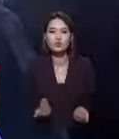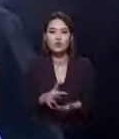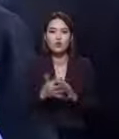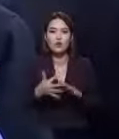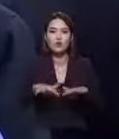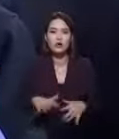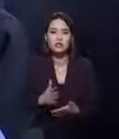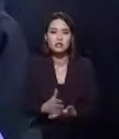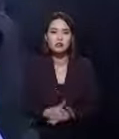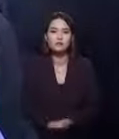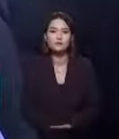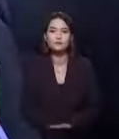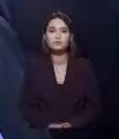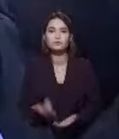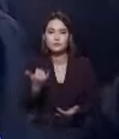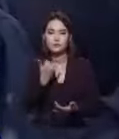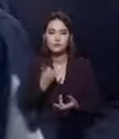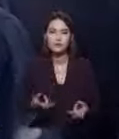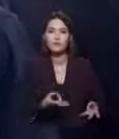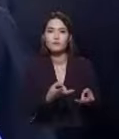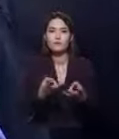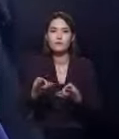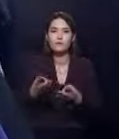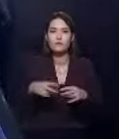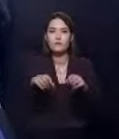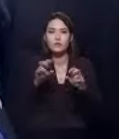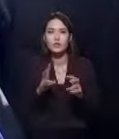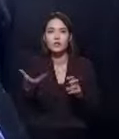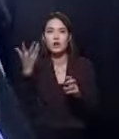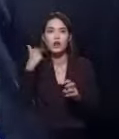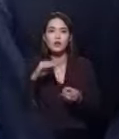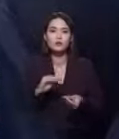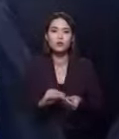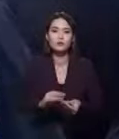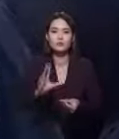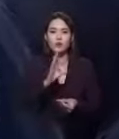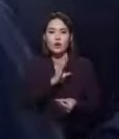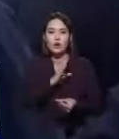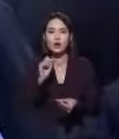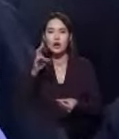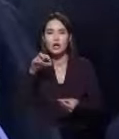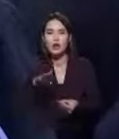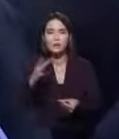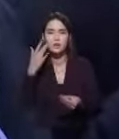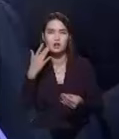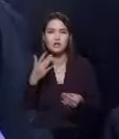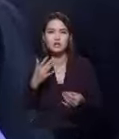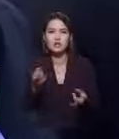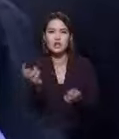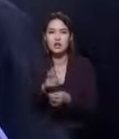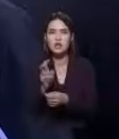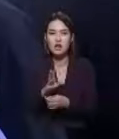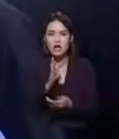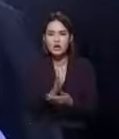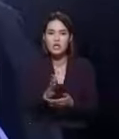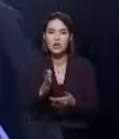күнде ешқандай жоспарда әңгіме болып отқан жоқ. Бұл жерде қалай тұр қазір, сол қалпында қазір кіргізіп отырмын. Елді мекенге кіргенге енді